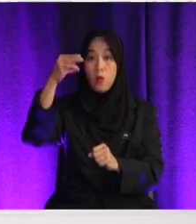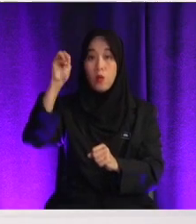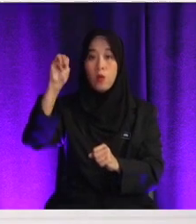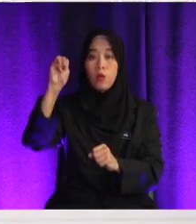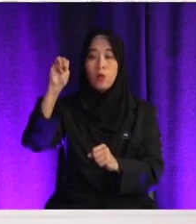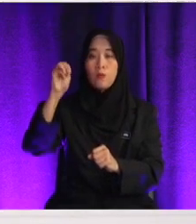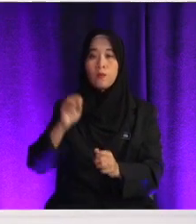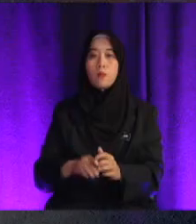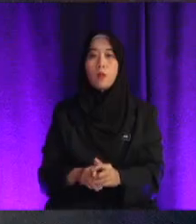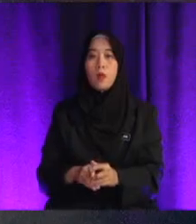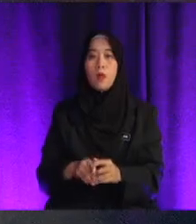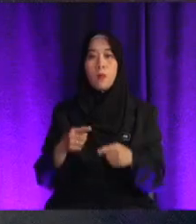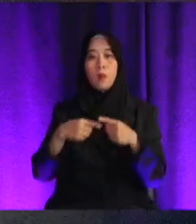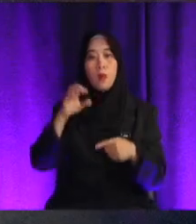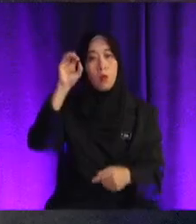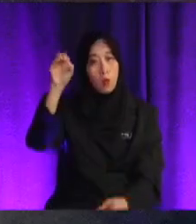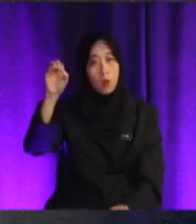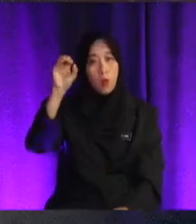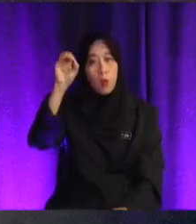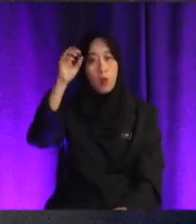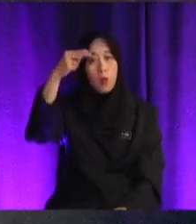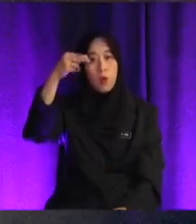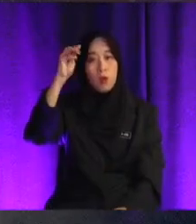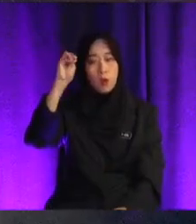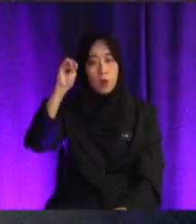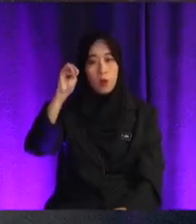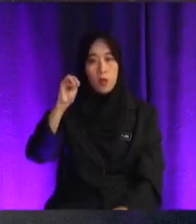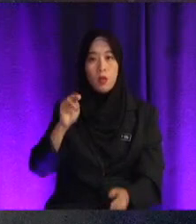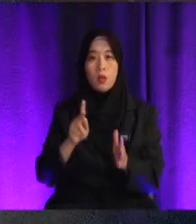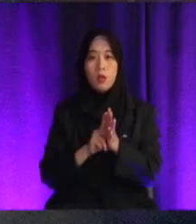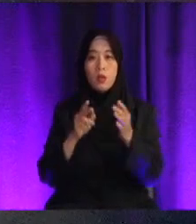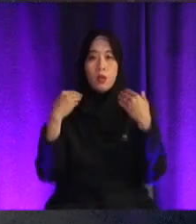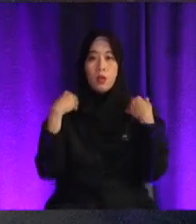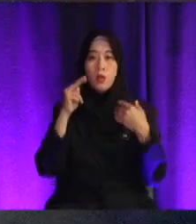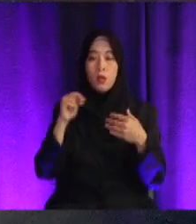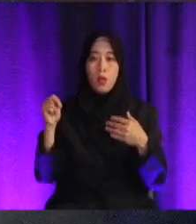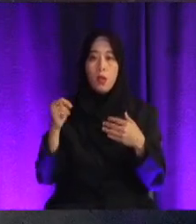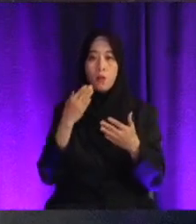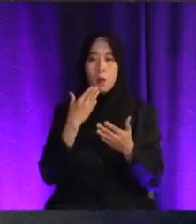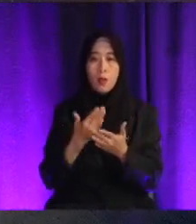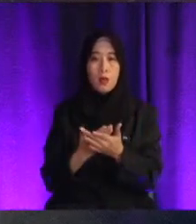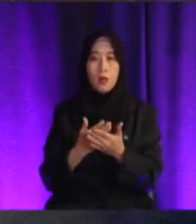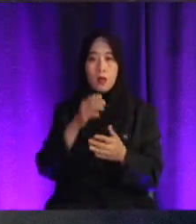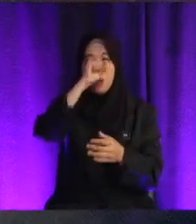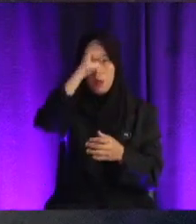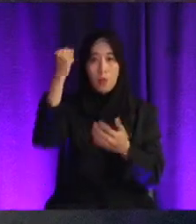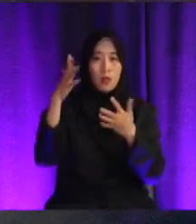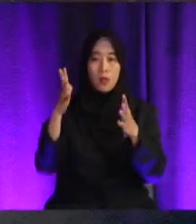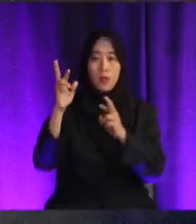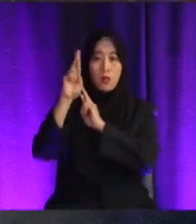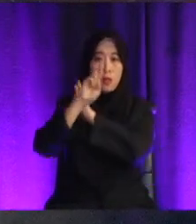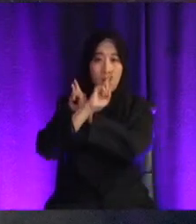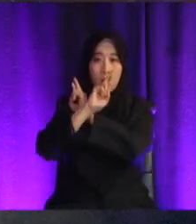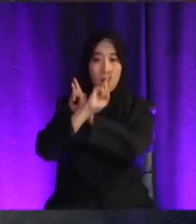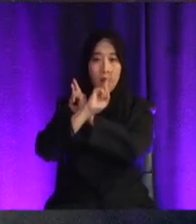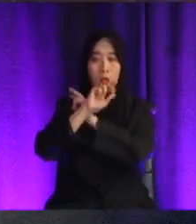ohm sebenarnya? Keadaan fuse pun baik sebab dia tak ada rintangan. Betul. Okey. Cikgu, jadi